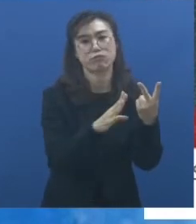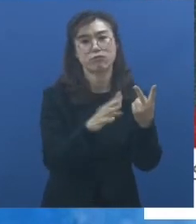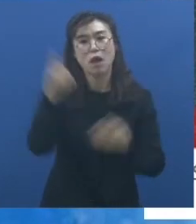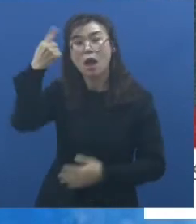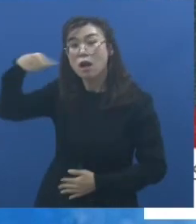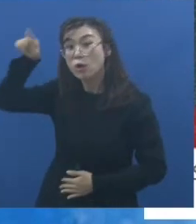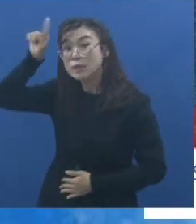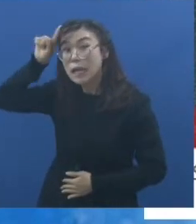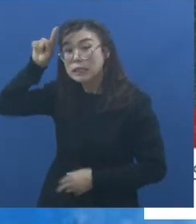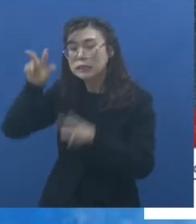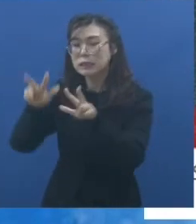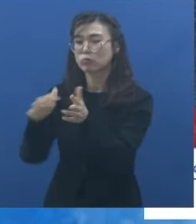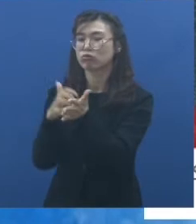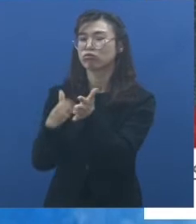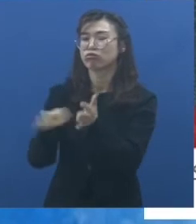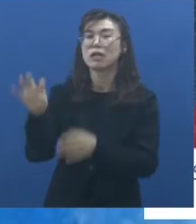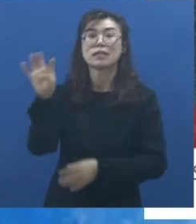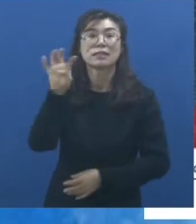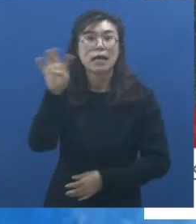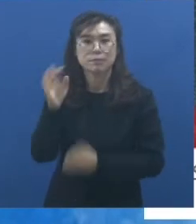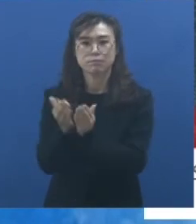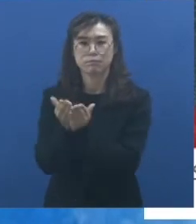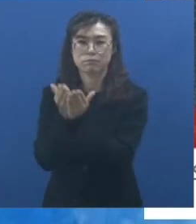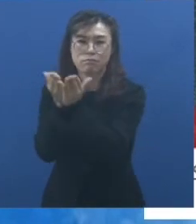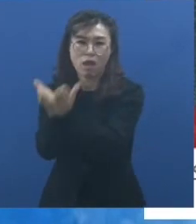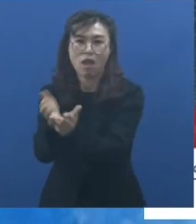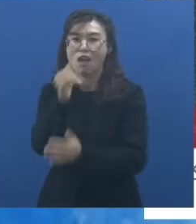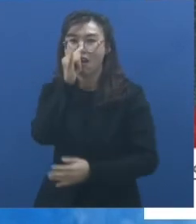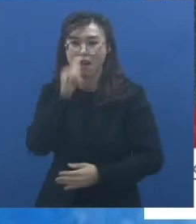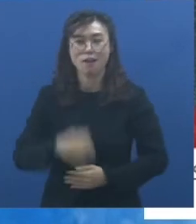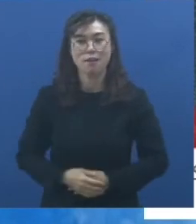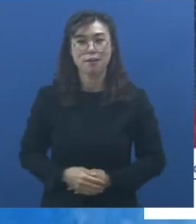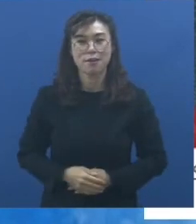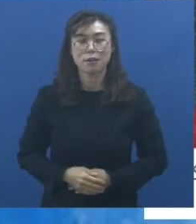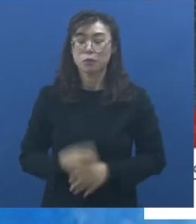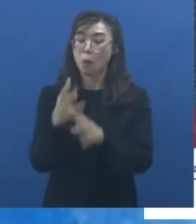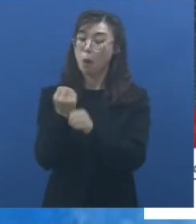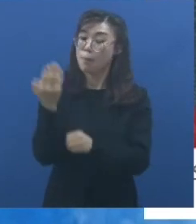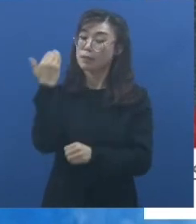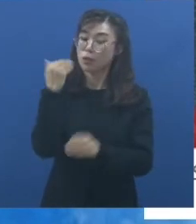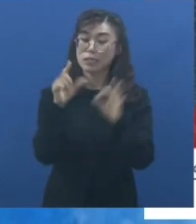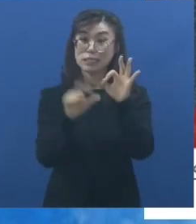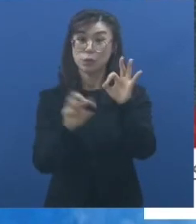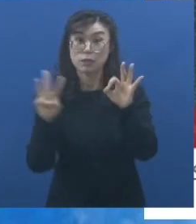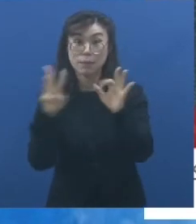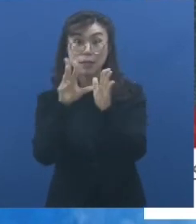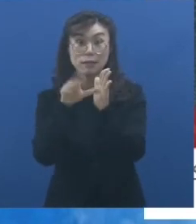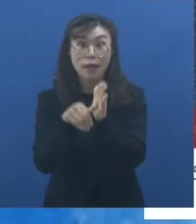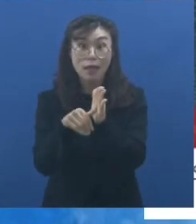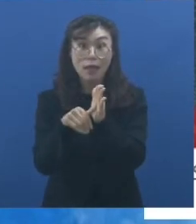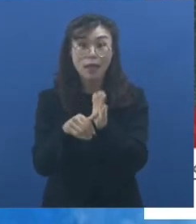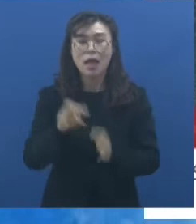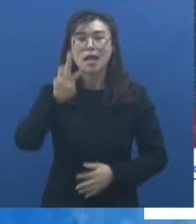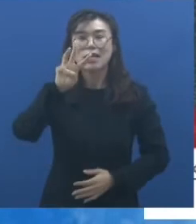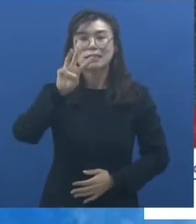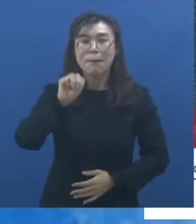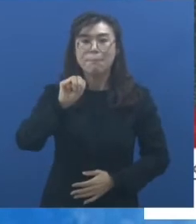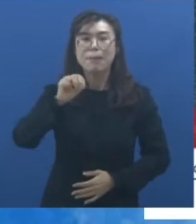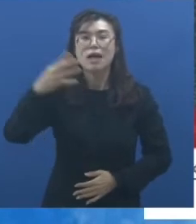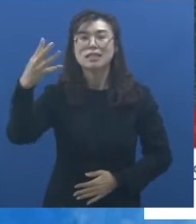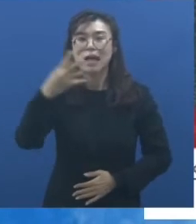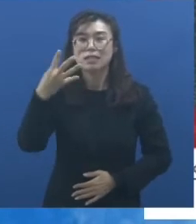지금 그 이 40여 척의 3 빙 선이 있게 되고 그리고 몇일전 치고 의 3 일이었죠 34,000 동꼬